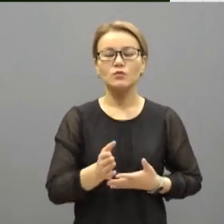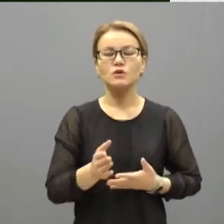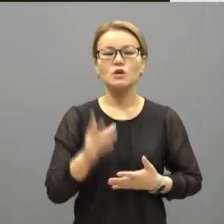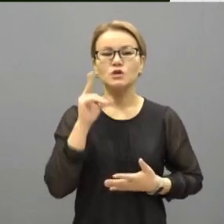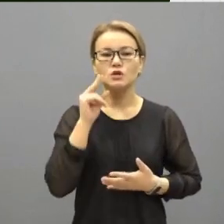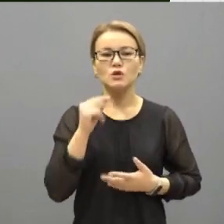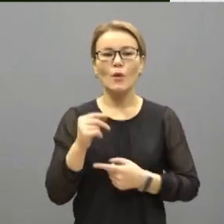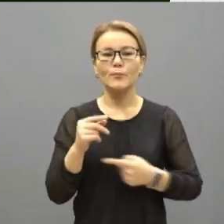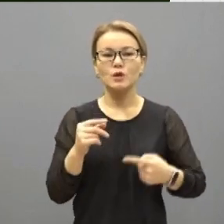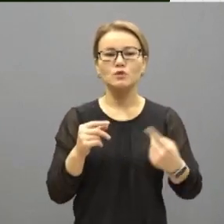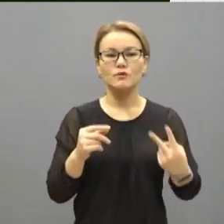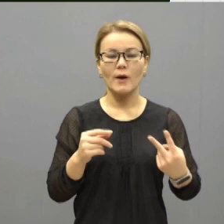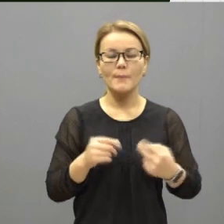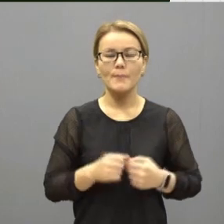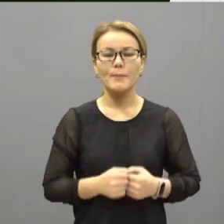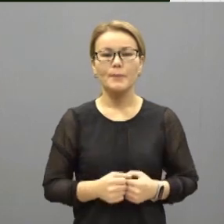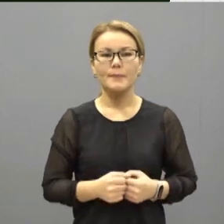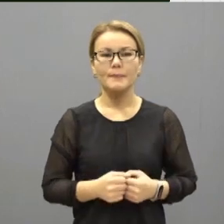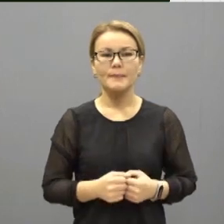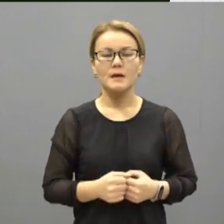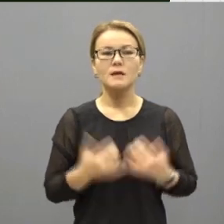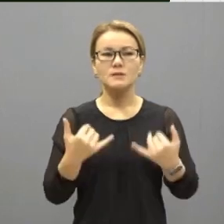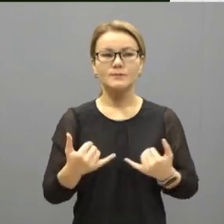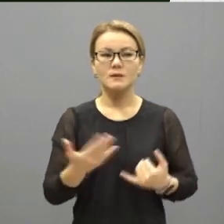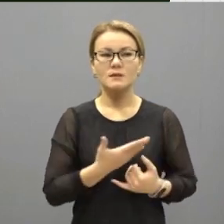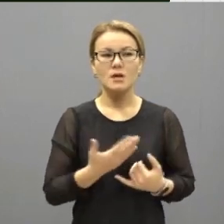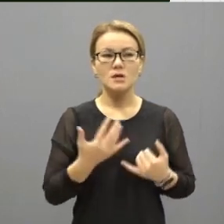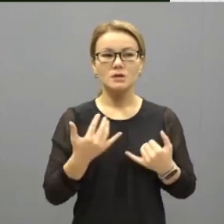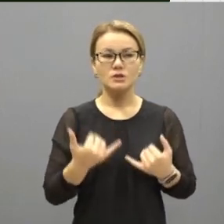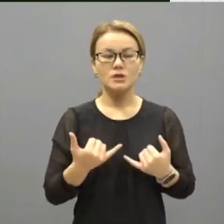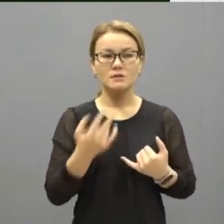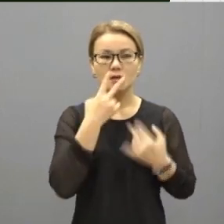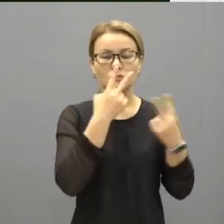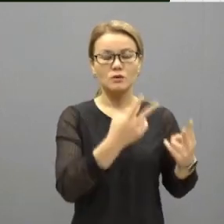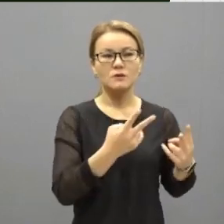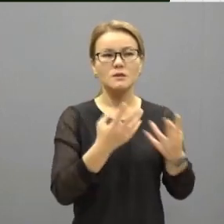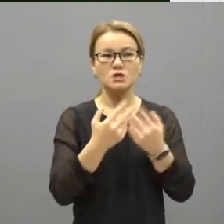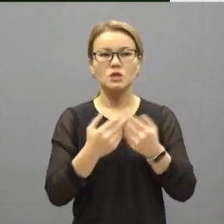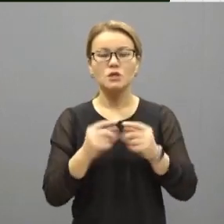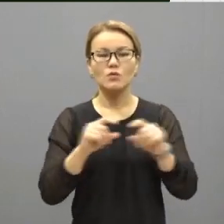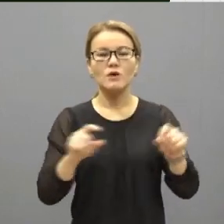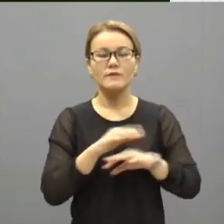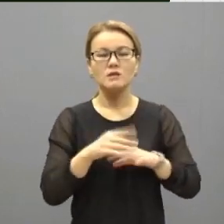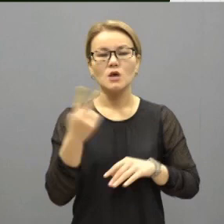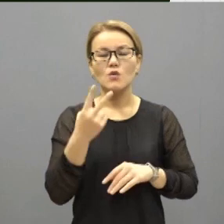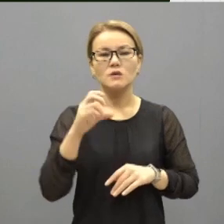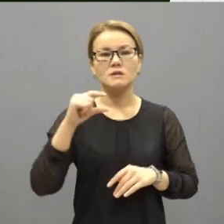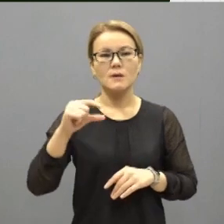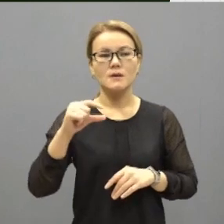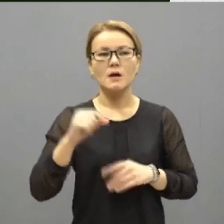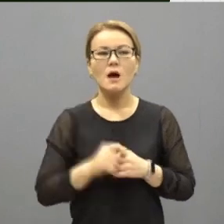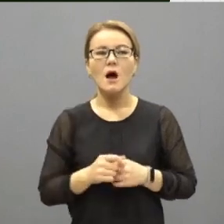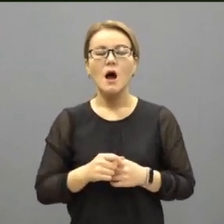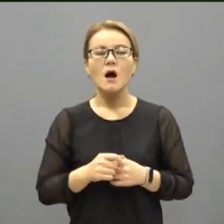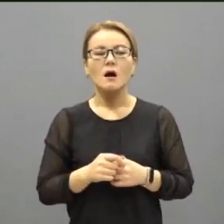число минус 2. Теперь с вами рассмотрим решение уравнений второй степени. Уравнение